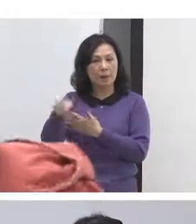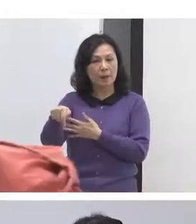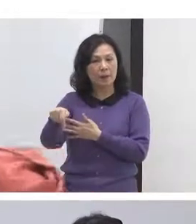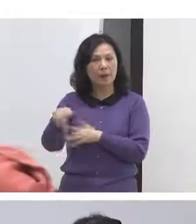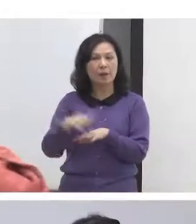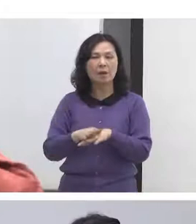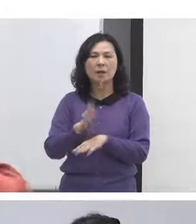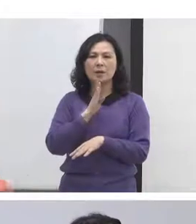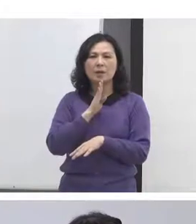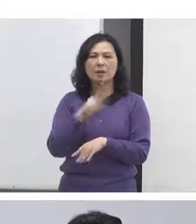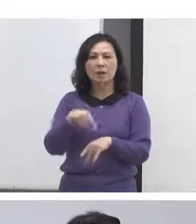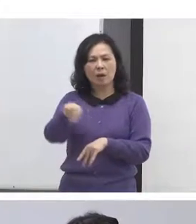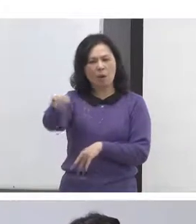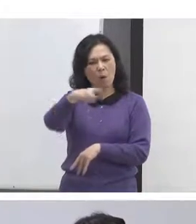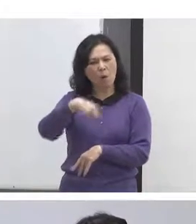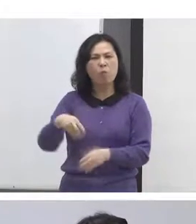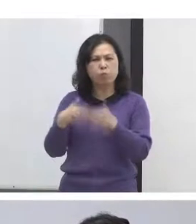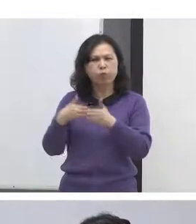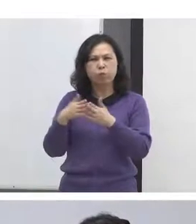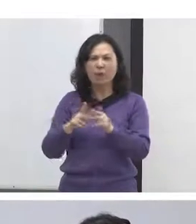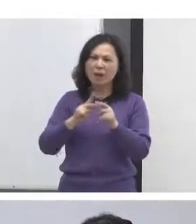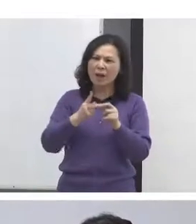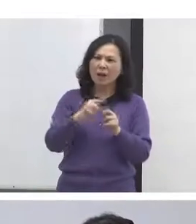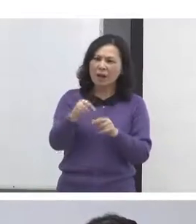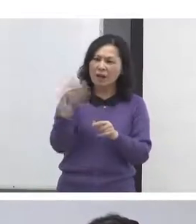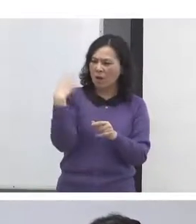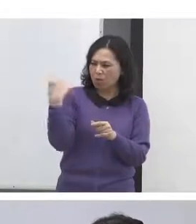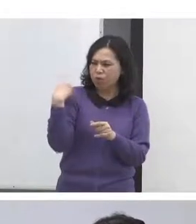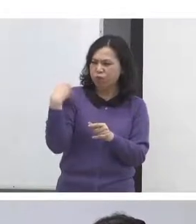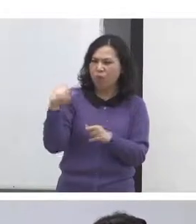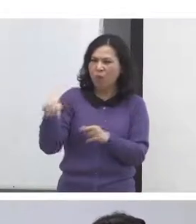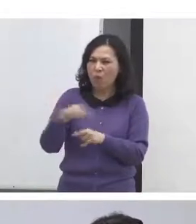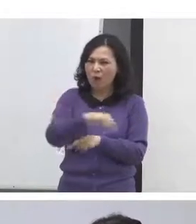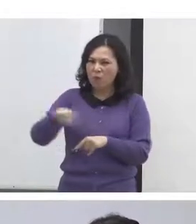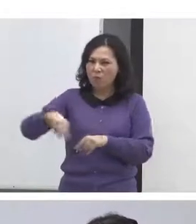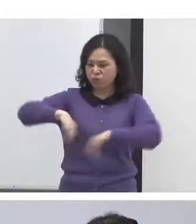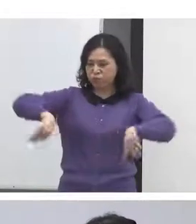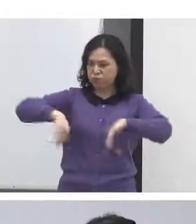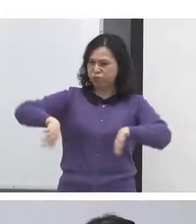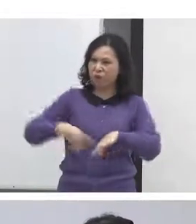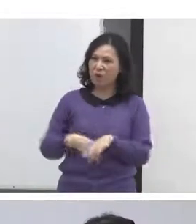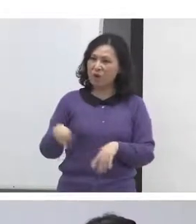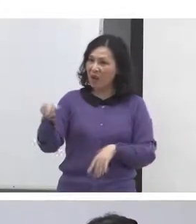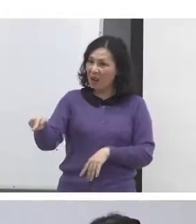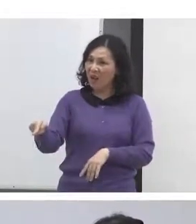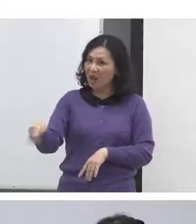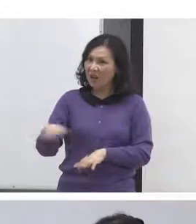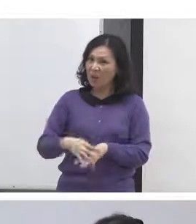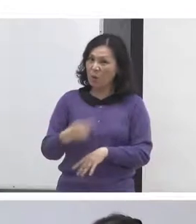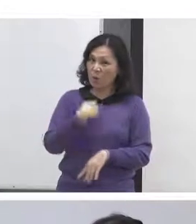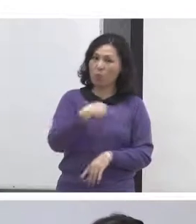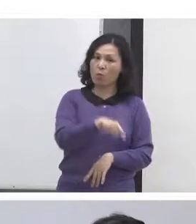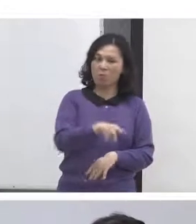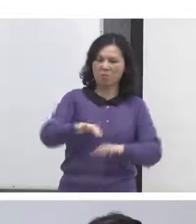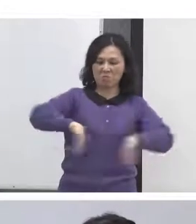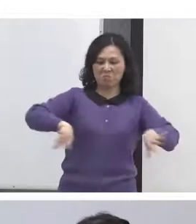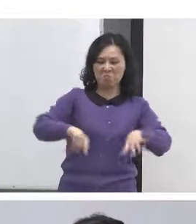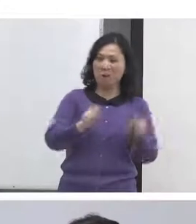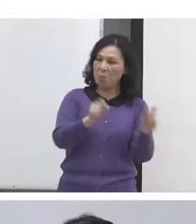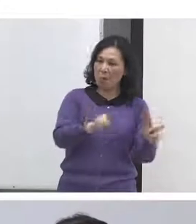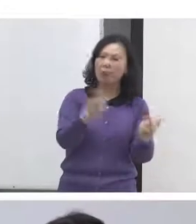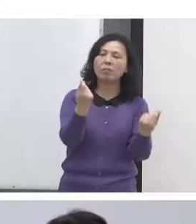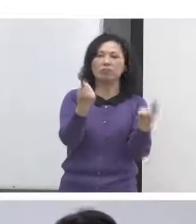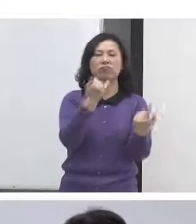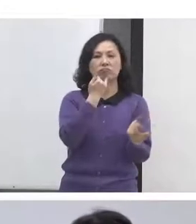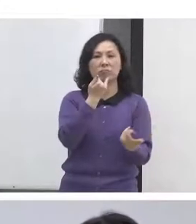要有一个跟既有的权利的形式说，不是你那样做才可以，我们这样做也可以。如果这样子的一个目